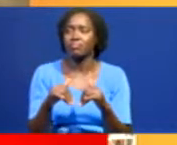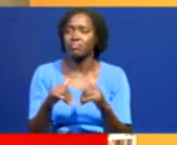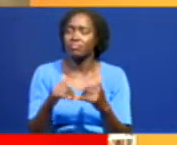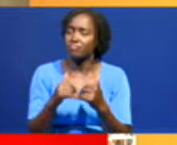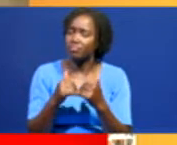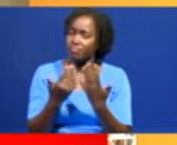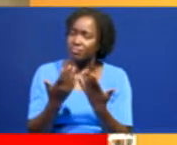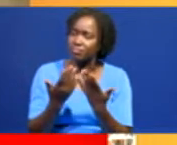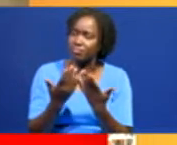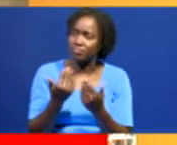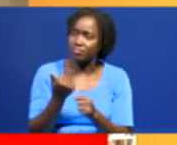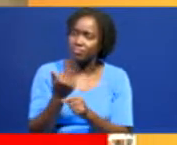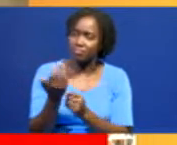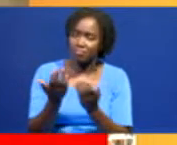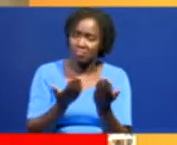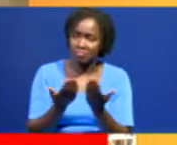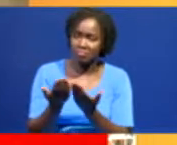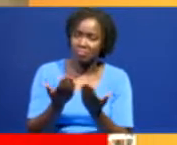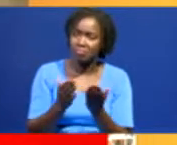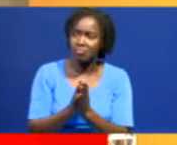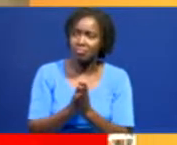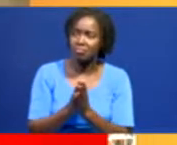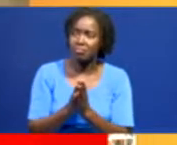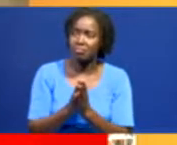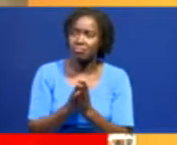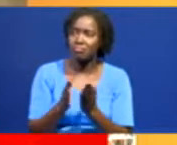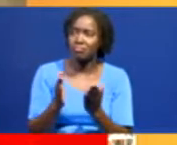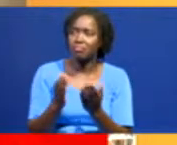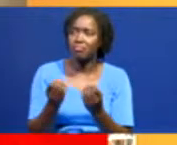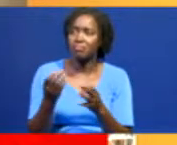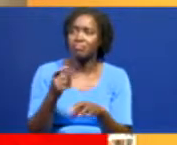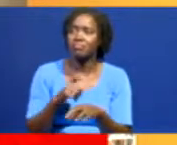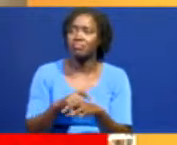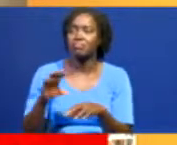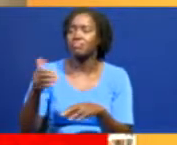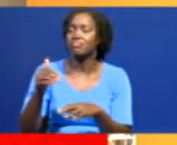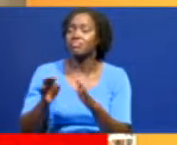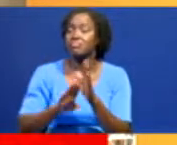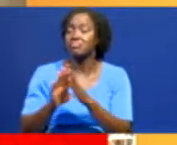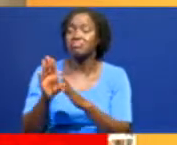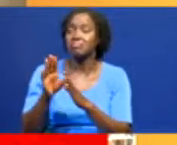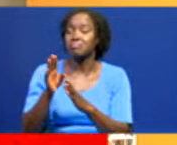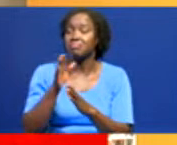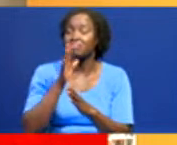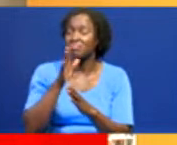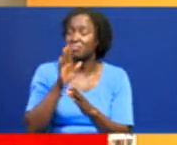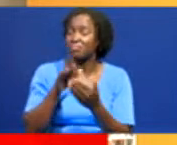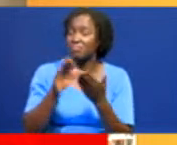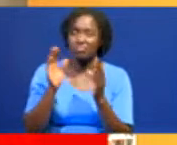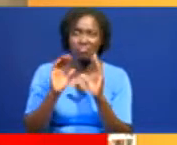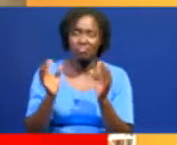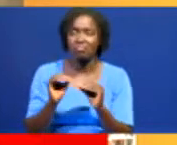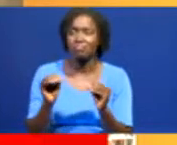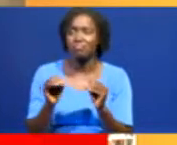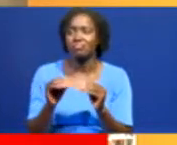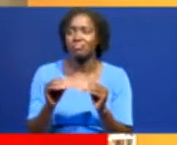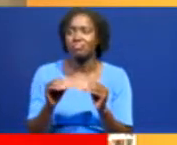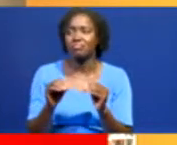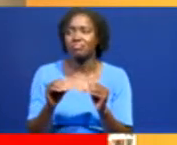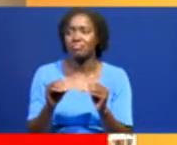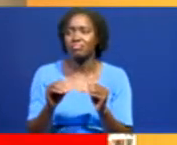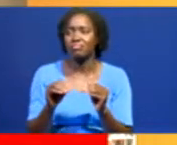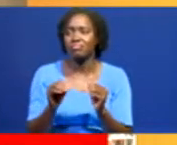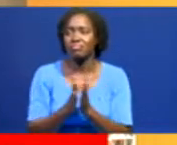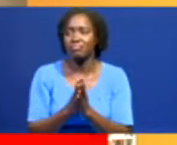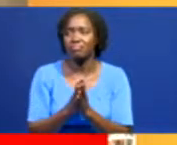inashughulikia, wakati mwingi hautapata mambo za county zikiongelewa sana katika hizi kongamano. Naam. Unaweza kutembea